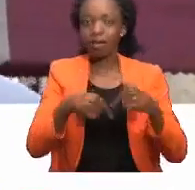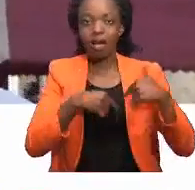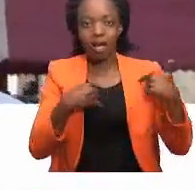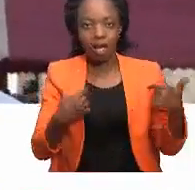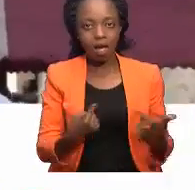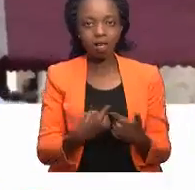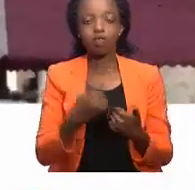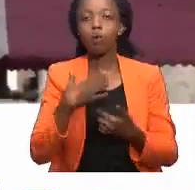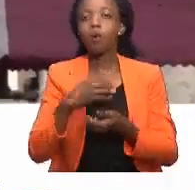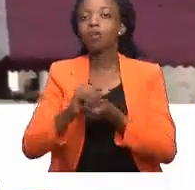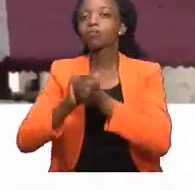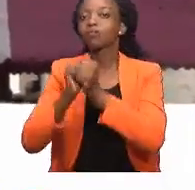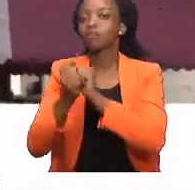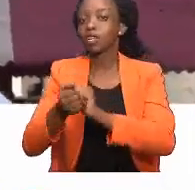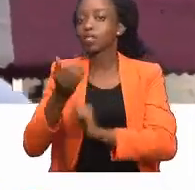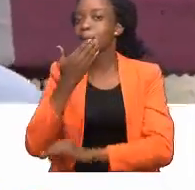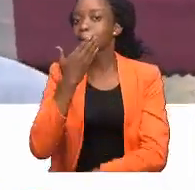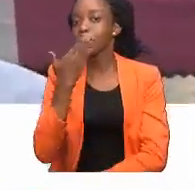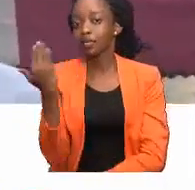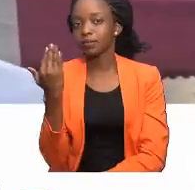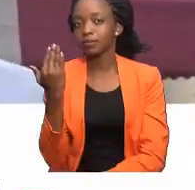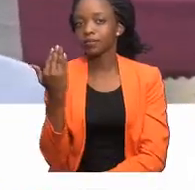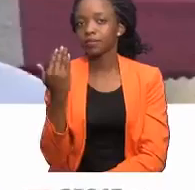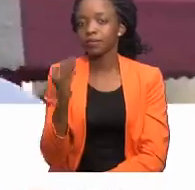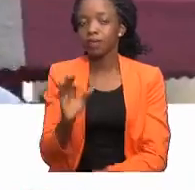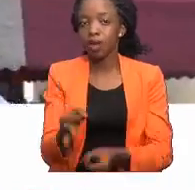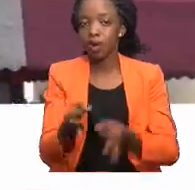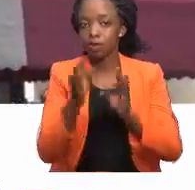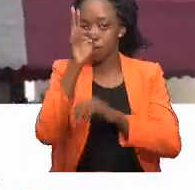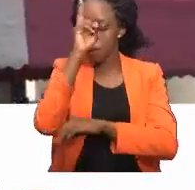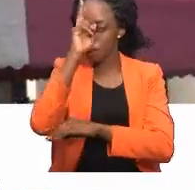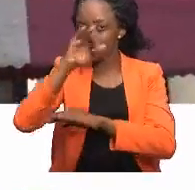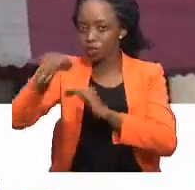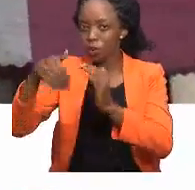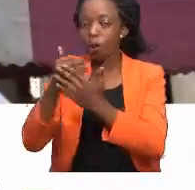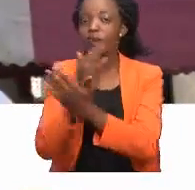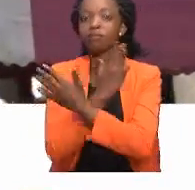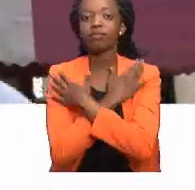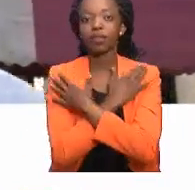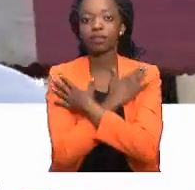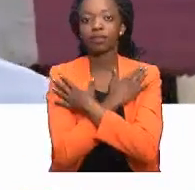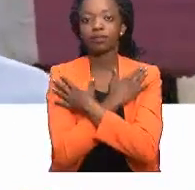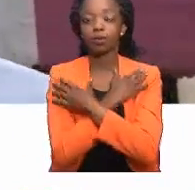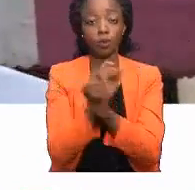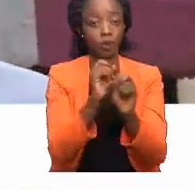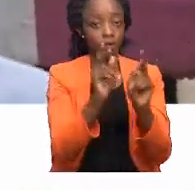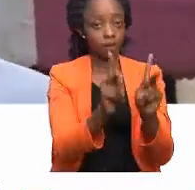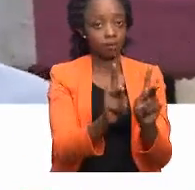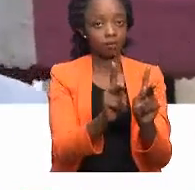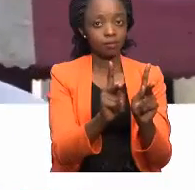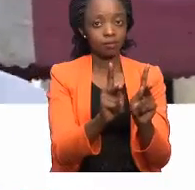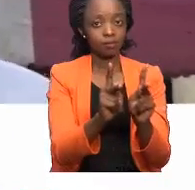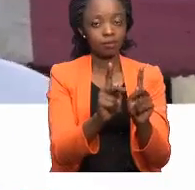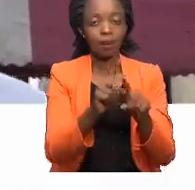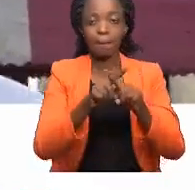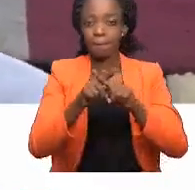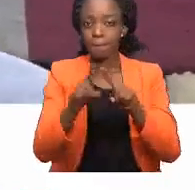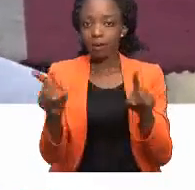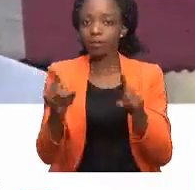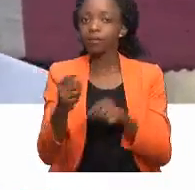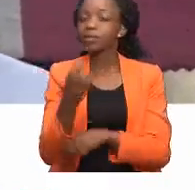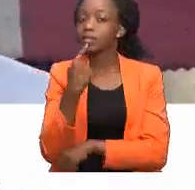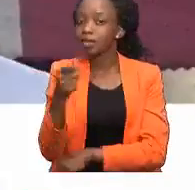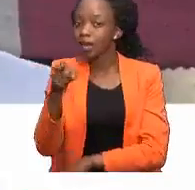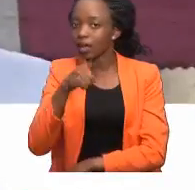ndio tunatakana kurekebisha. Askari wako hapa wote ni marafiki sawa, lakini